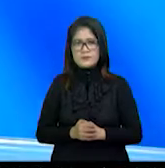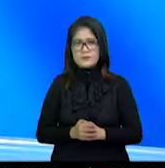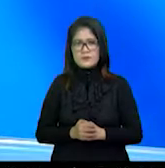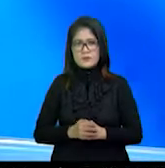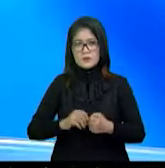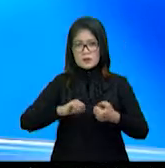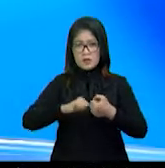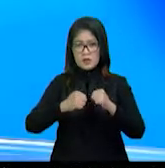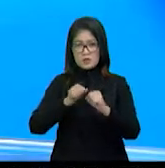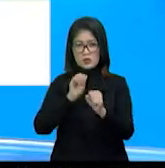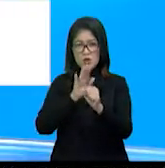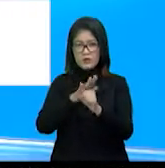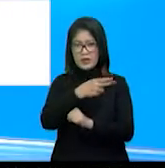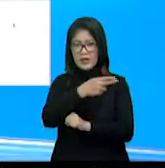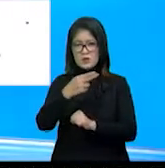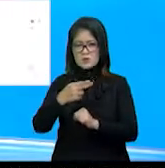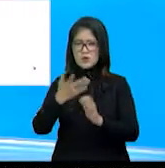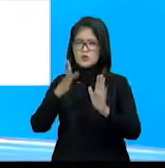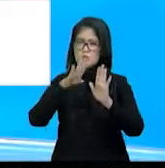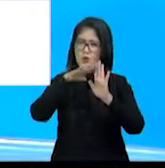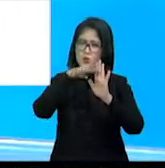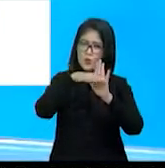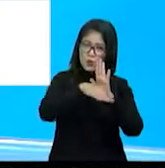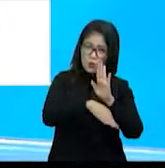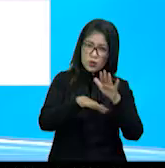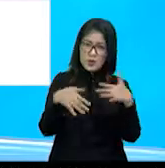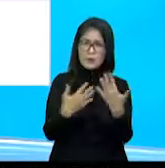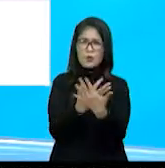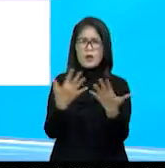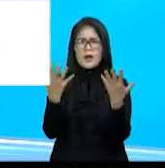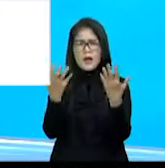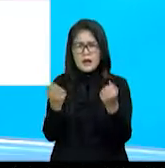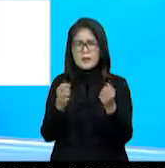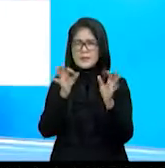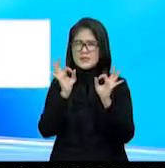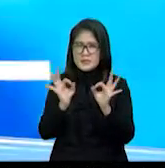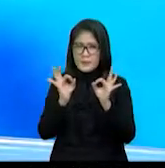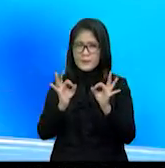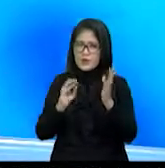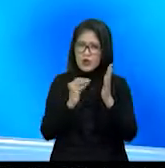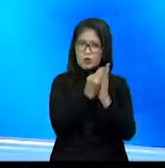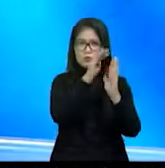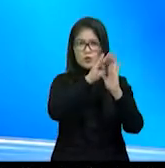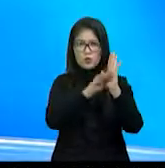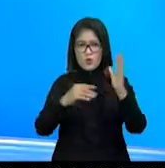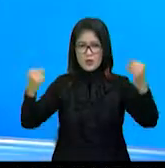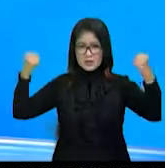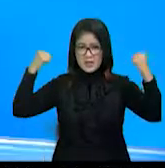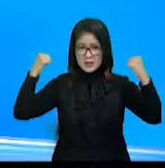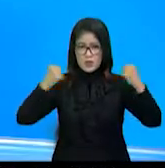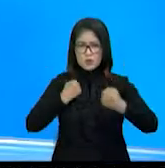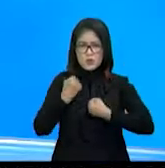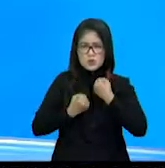Kasus COVID-19 di Indonesia terus menurun, namun masyarakat diharapkan tetap disiplin menjalani protokol kesehatan. Upaya untuk menekan